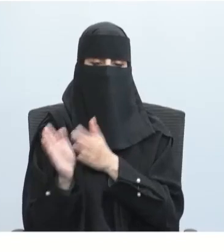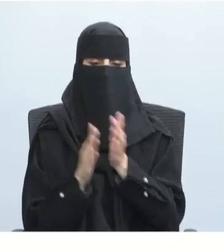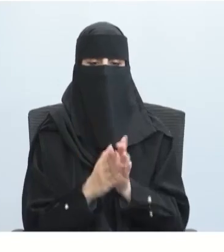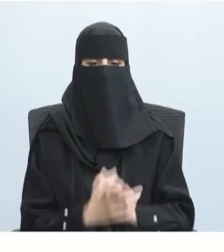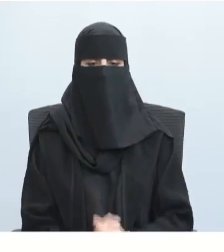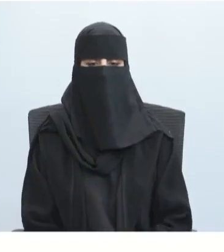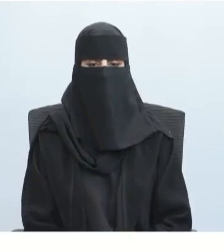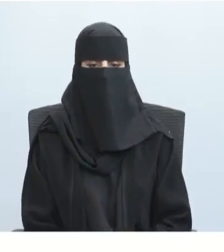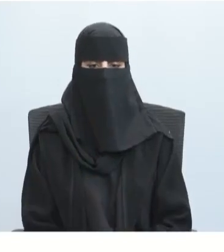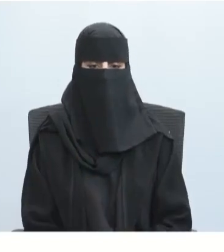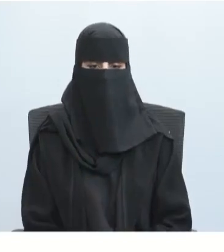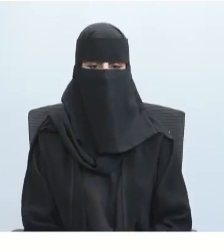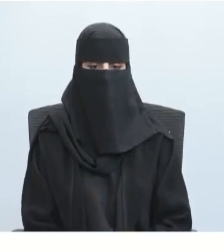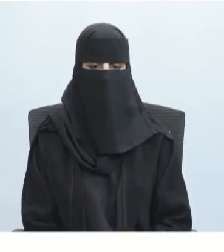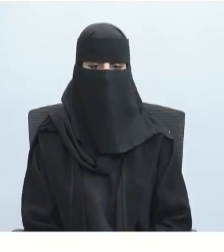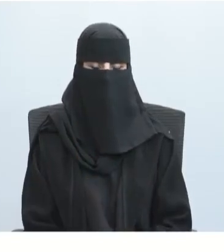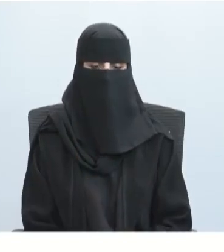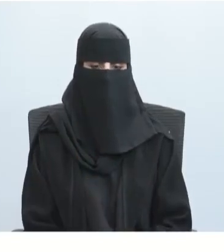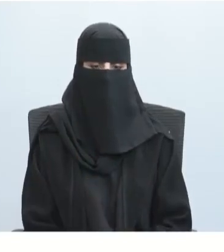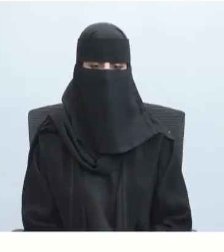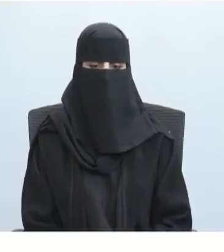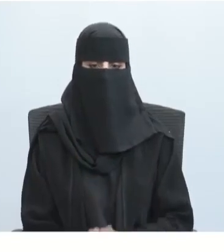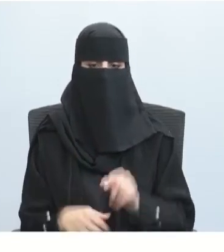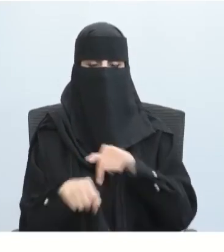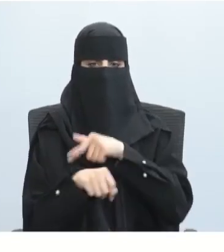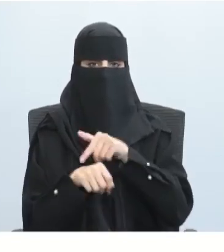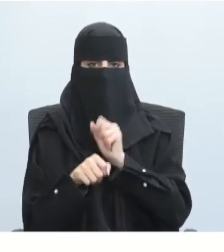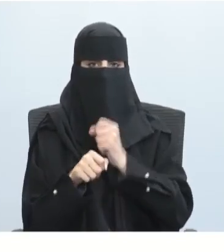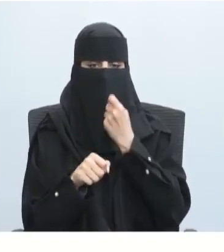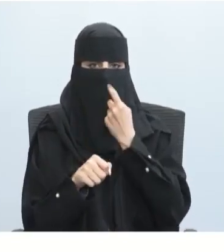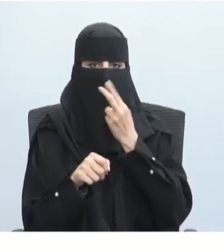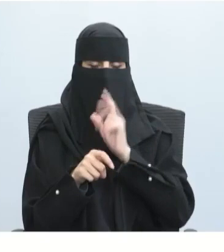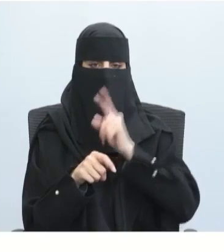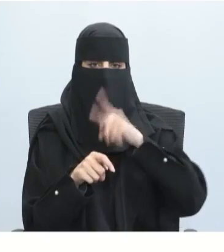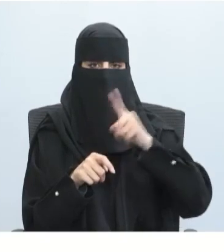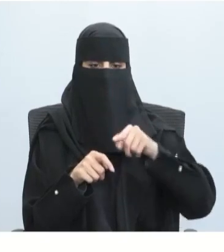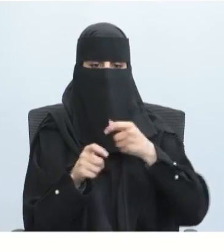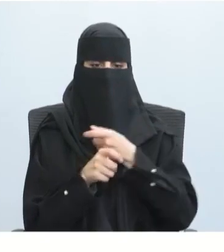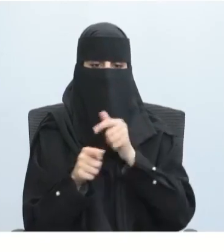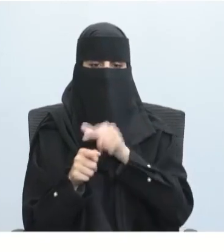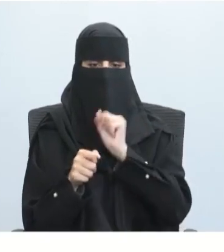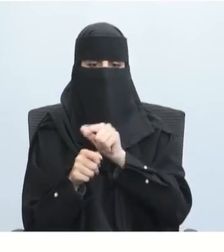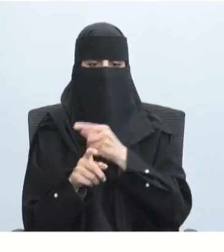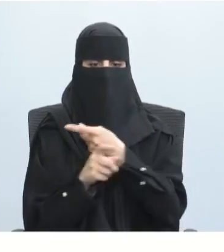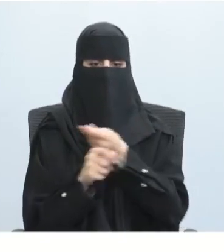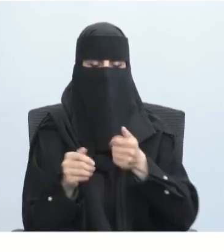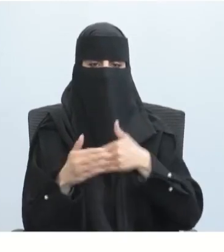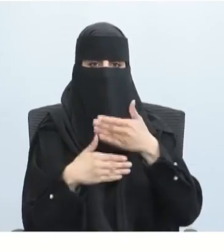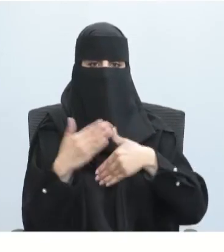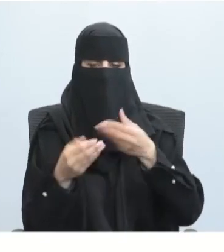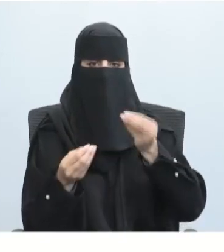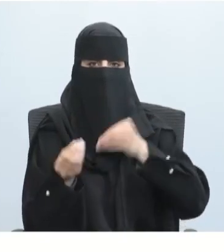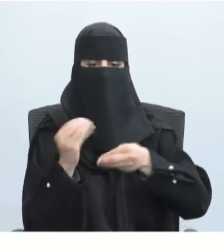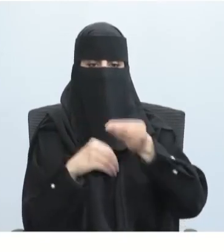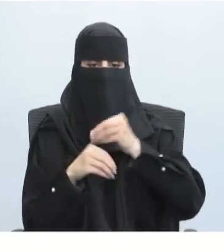القرار سيكون له فرصه بديله ايضا ذكرنا القيمه الزمنيه للنقود تايم فالو اوف ماني ذكرنا انها مهم جدا